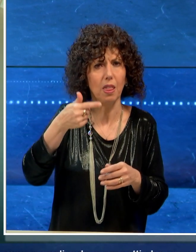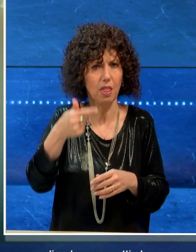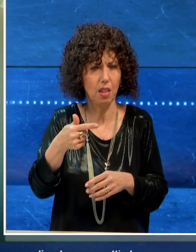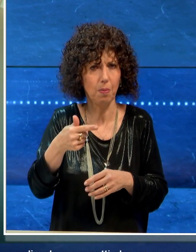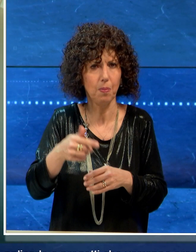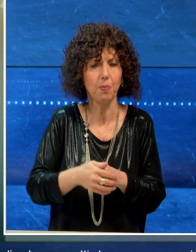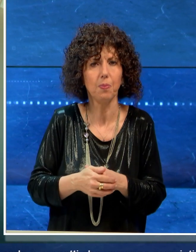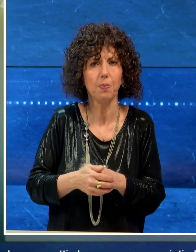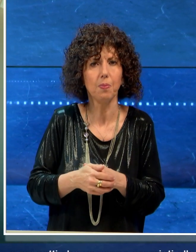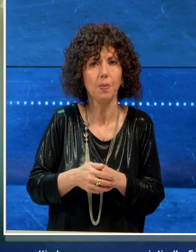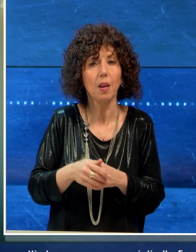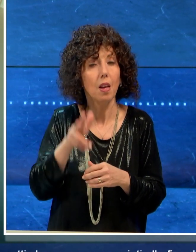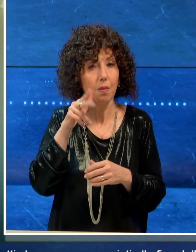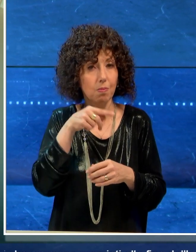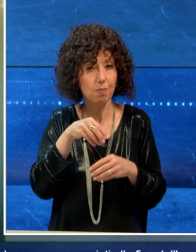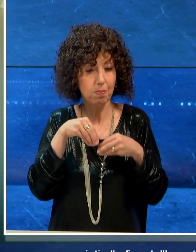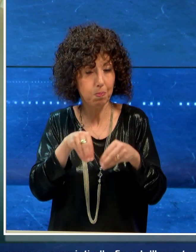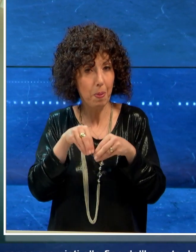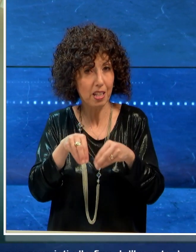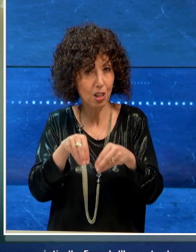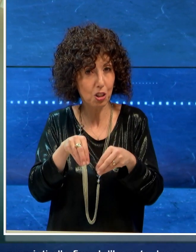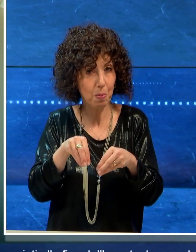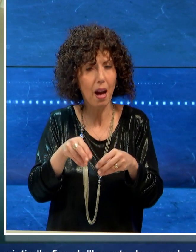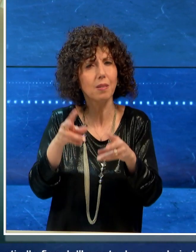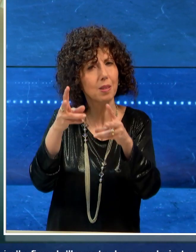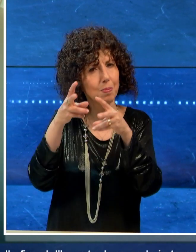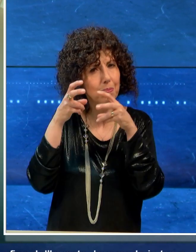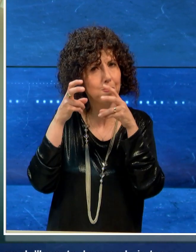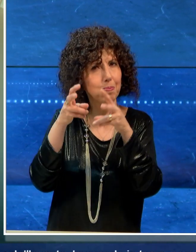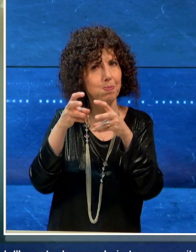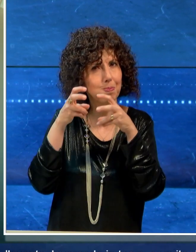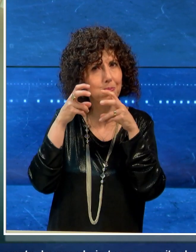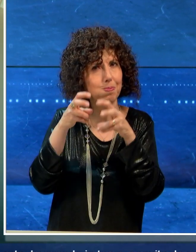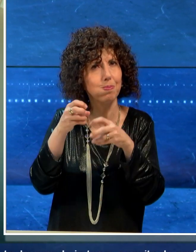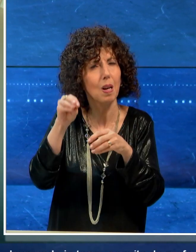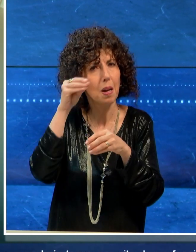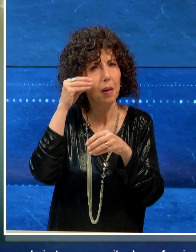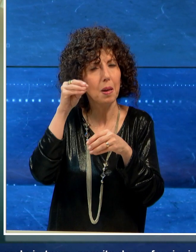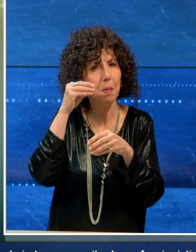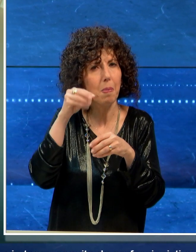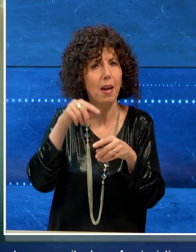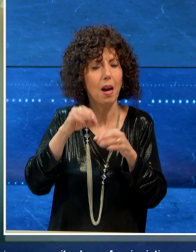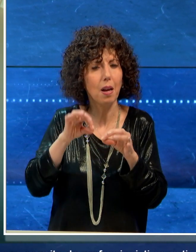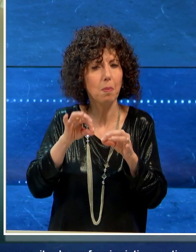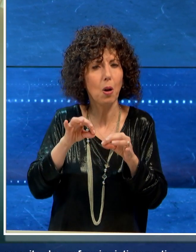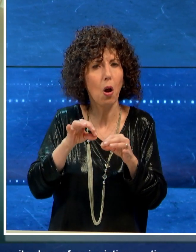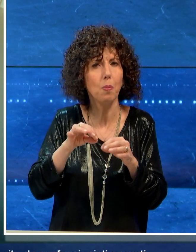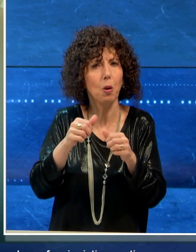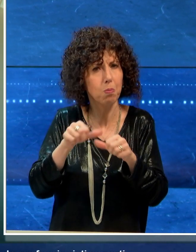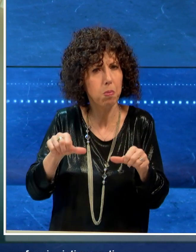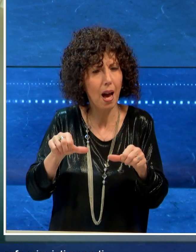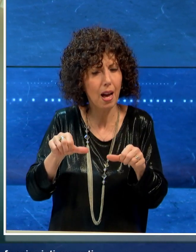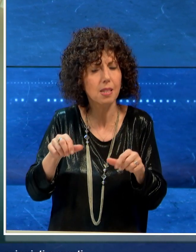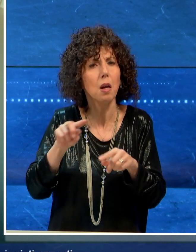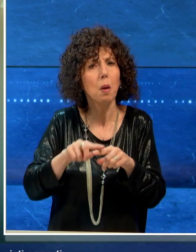GPT le partecipanti potranno apprendere nozioni di base e applicarle a progetti che verranno